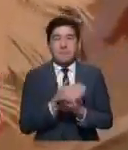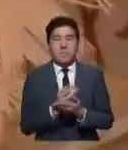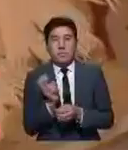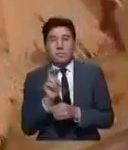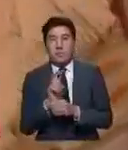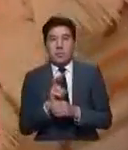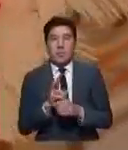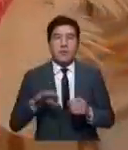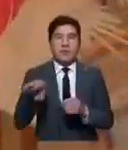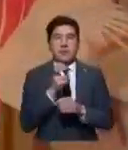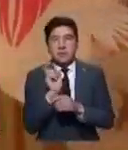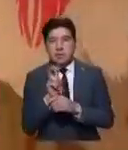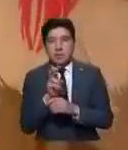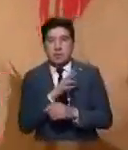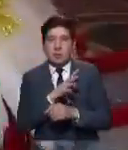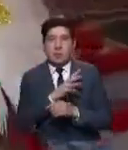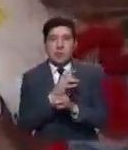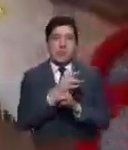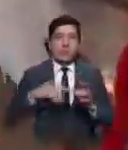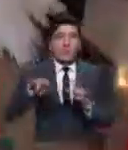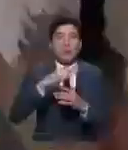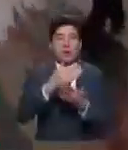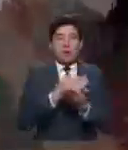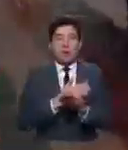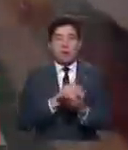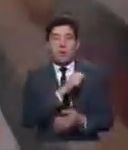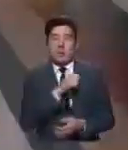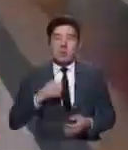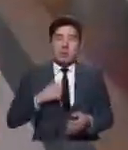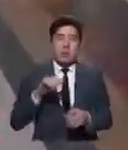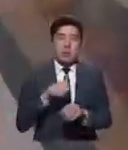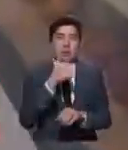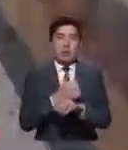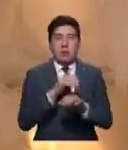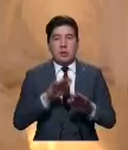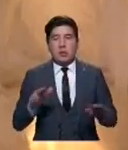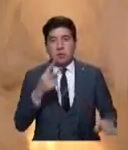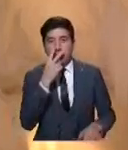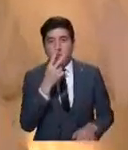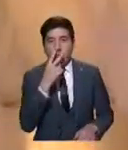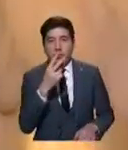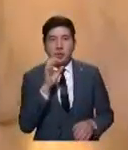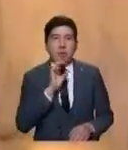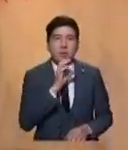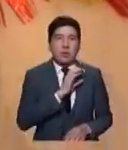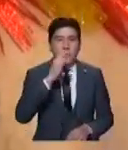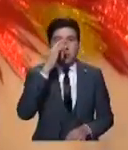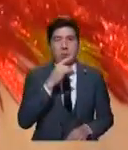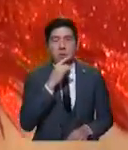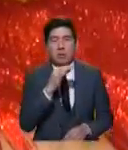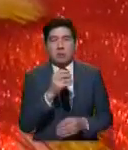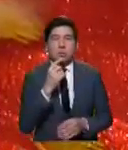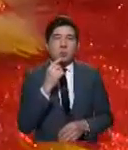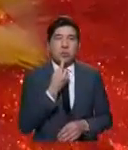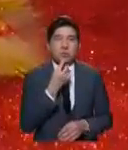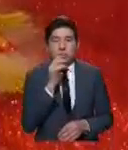всех уголков страны. В зале блестит все. Но самое главное – глаза детей. Санью из Северо-Казахстанской области трудно не